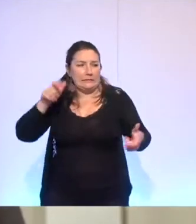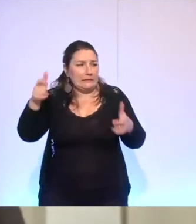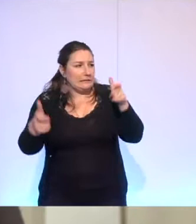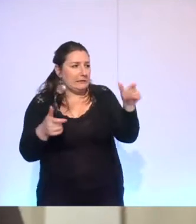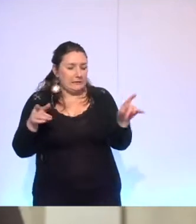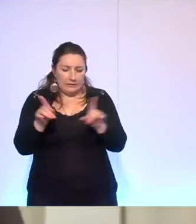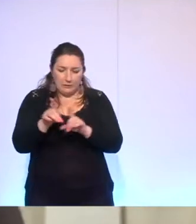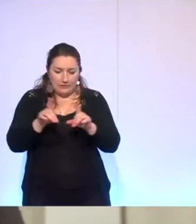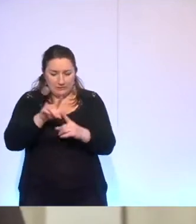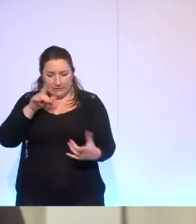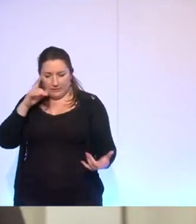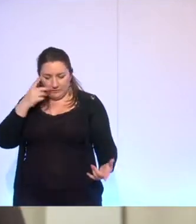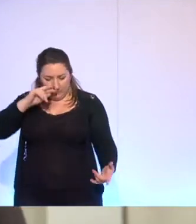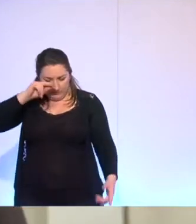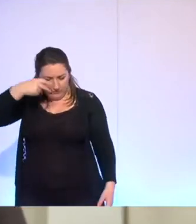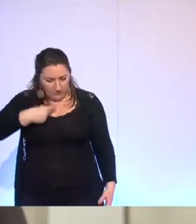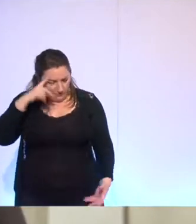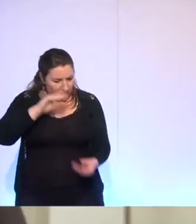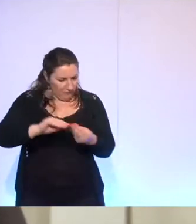d'y remédier.